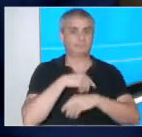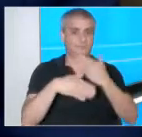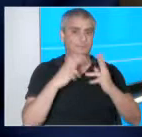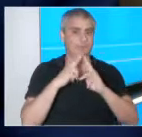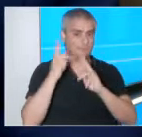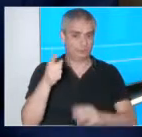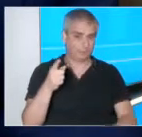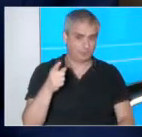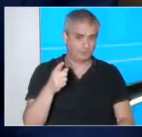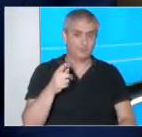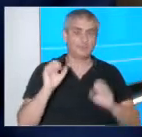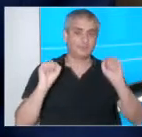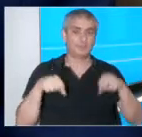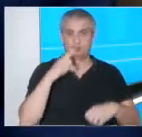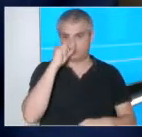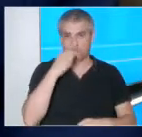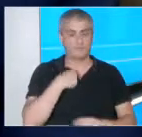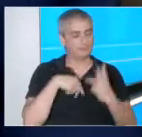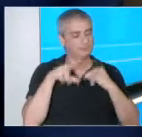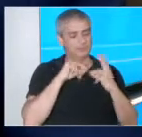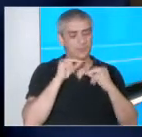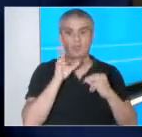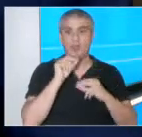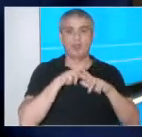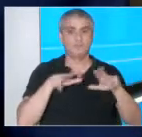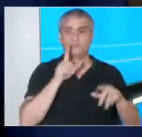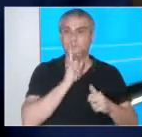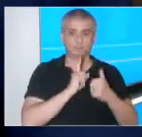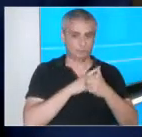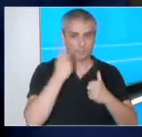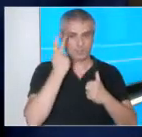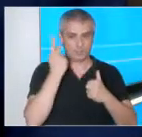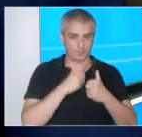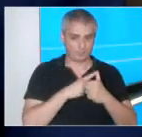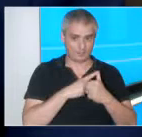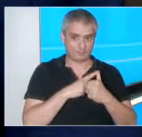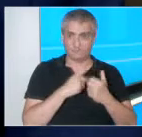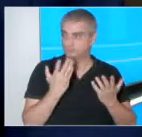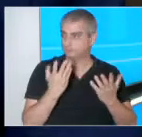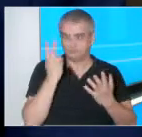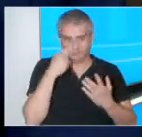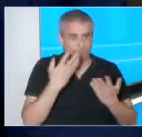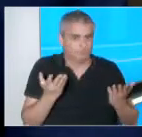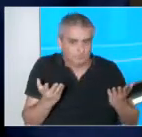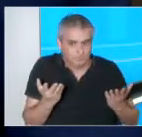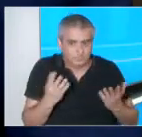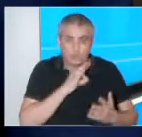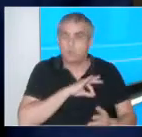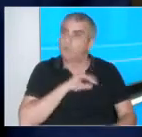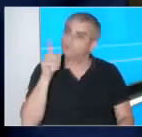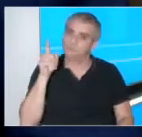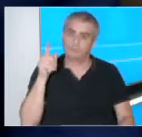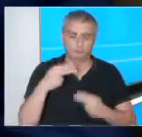במהלכה. הנשיא פוטין ואני שוחחנו על המצב בסוריה כמובן, הרי במובן מסוים הרוסים